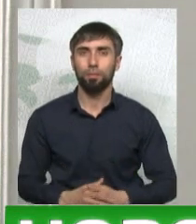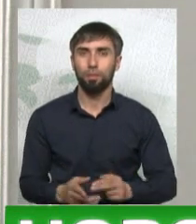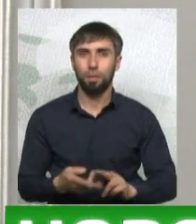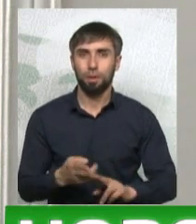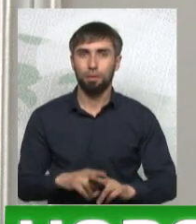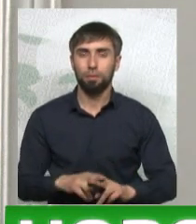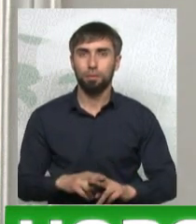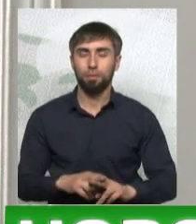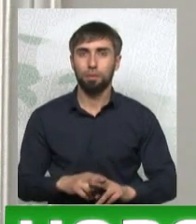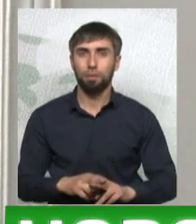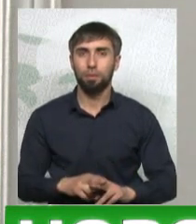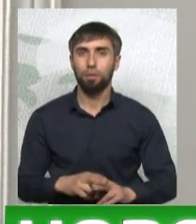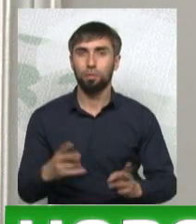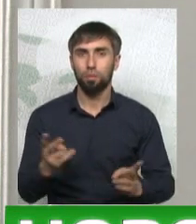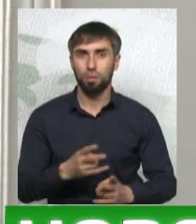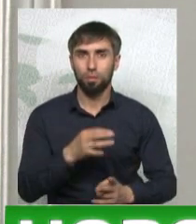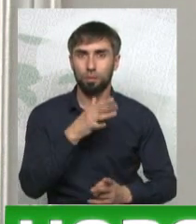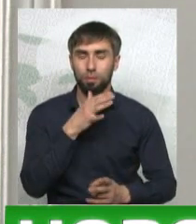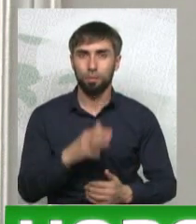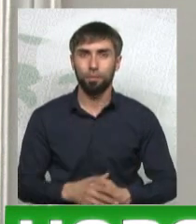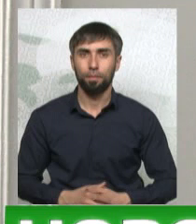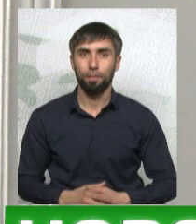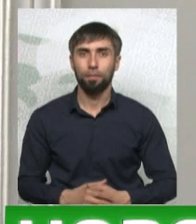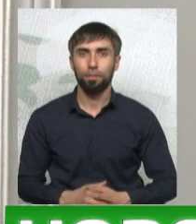это в нужное время